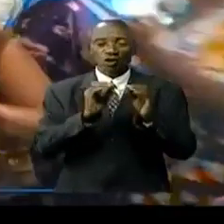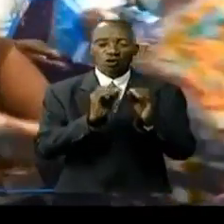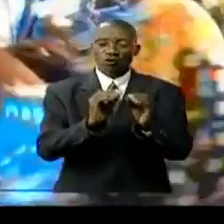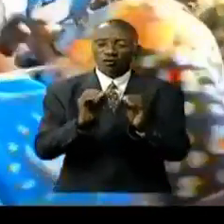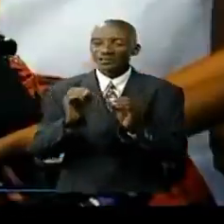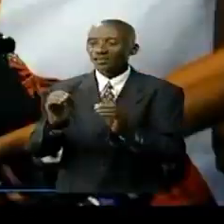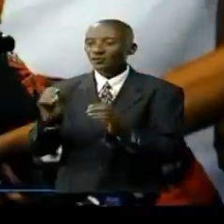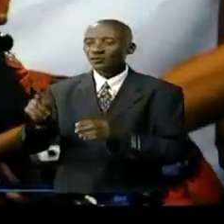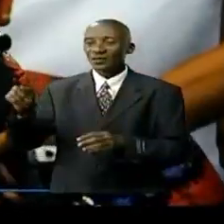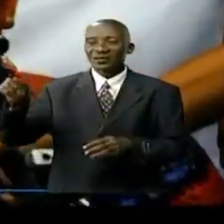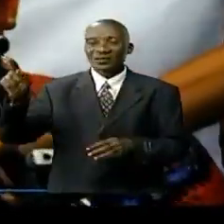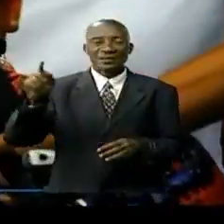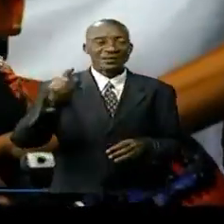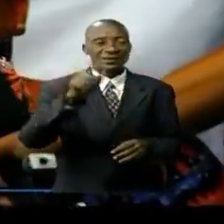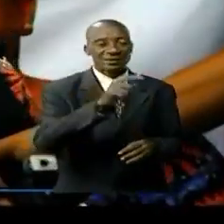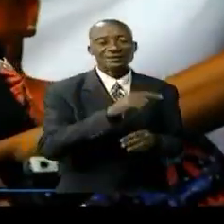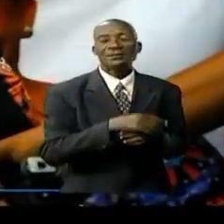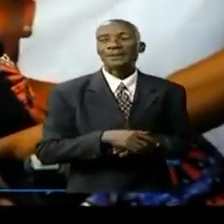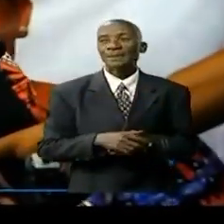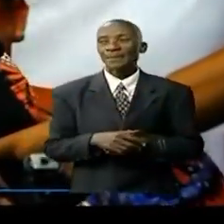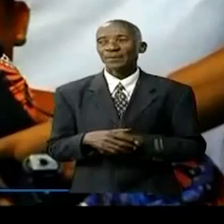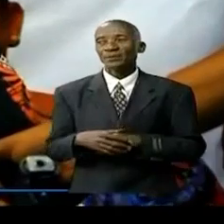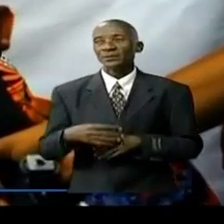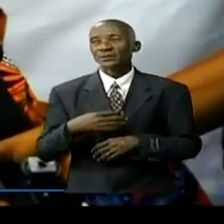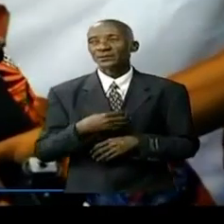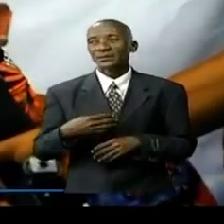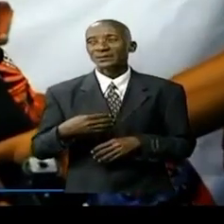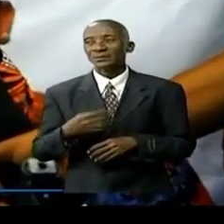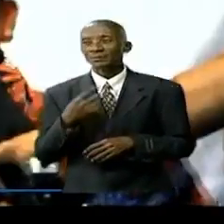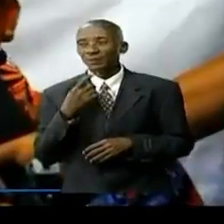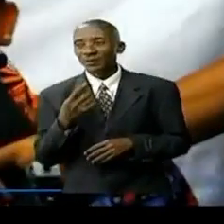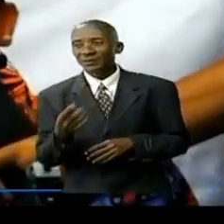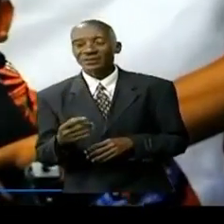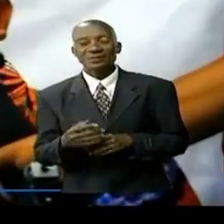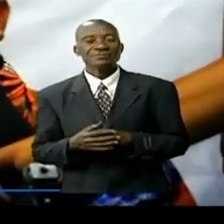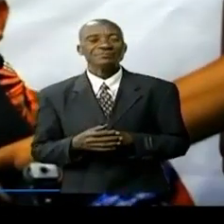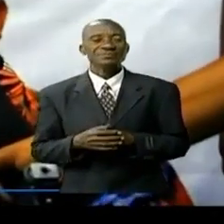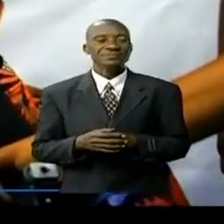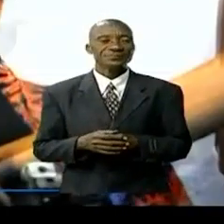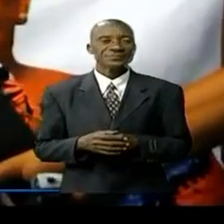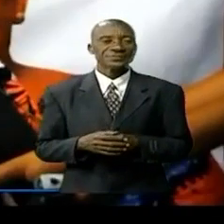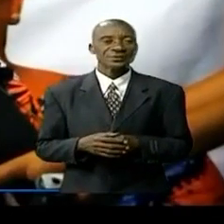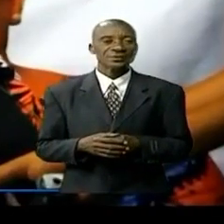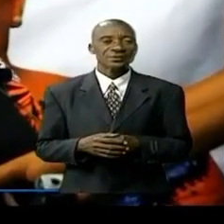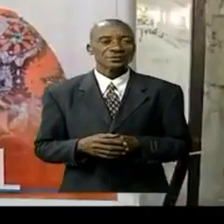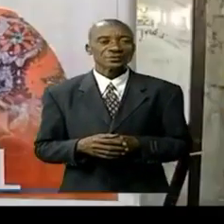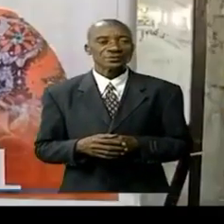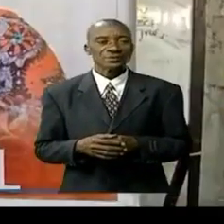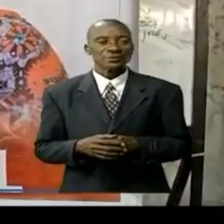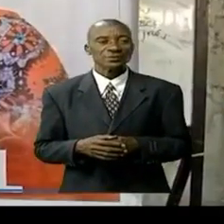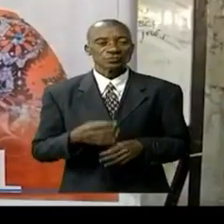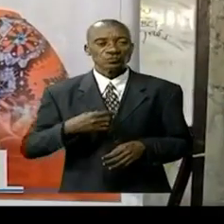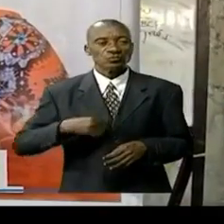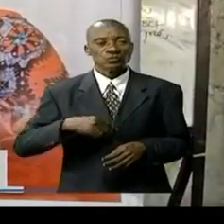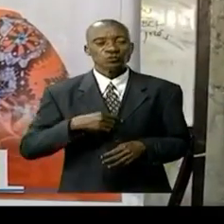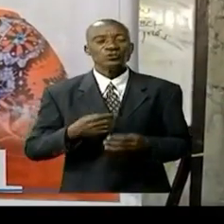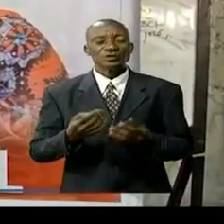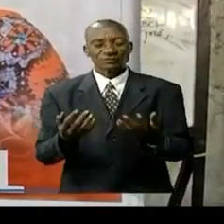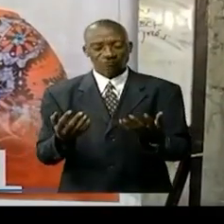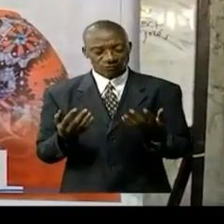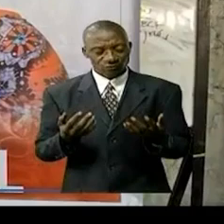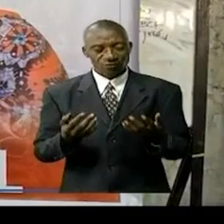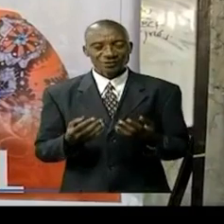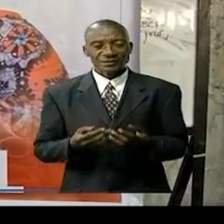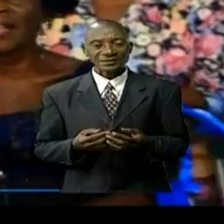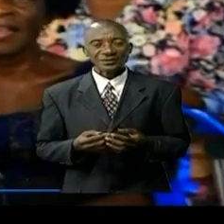un bout de temps. J'étais là en train d'observer, voir la classe politique, avec qui évoluer. Finalement, j'ai jugé bon d'évoluer avec